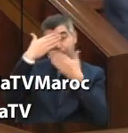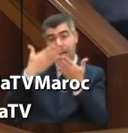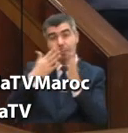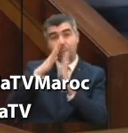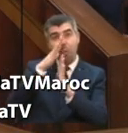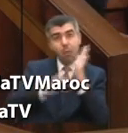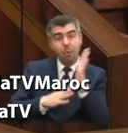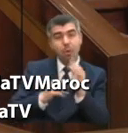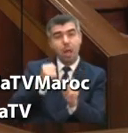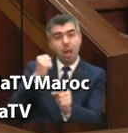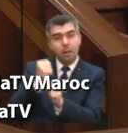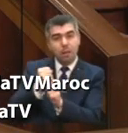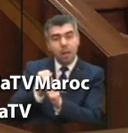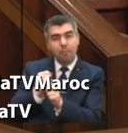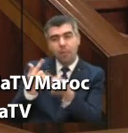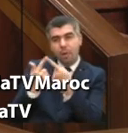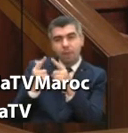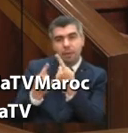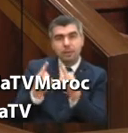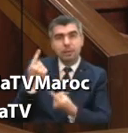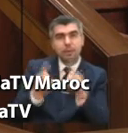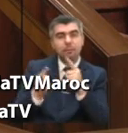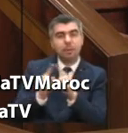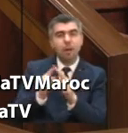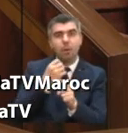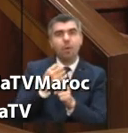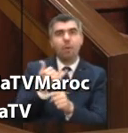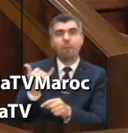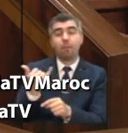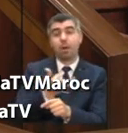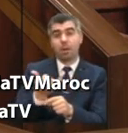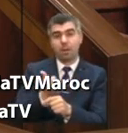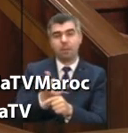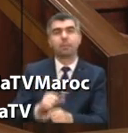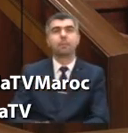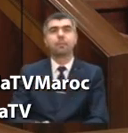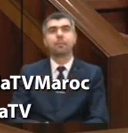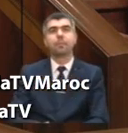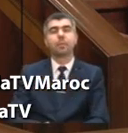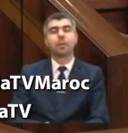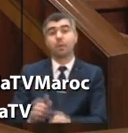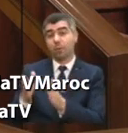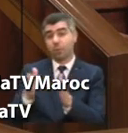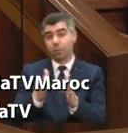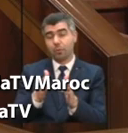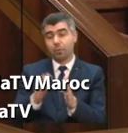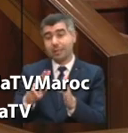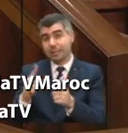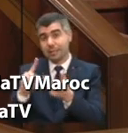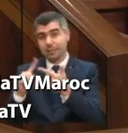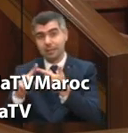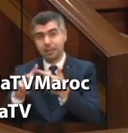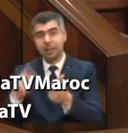اللي تخدم في القطاع الخاص من مثل هذه التصرفات الغير مسؤوله والغير الوطنيه؟ هذا من جانب. من جانب اخر سيد